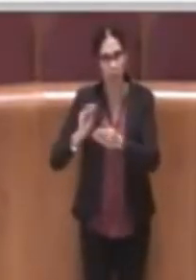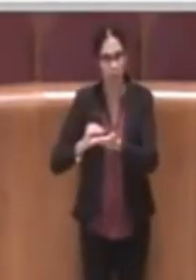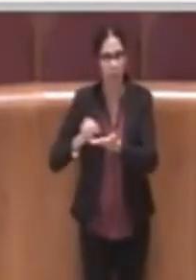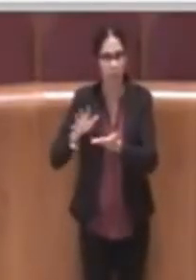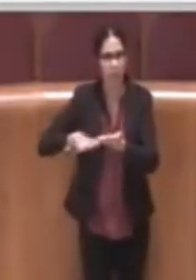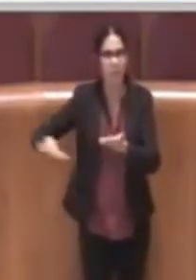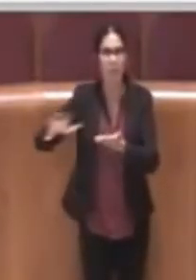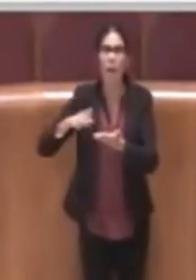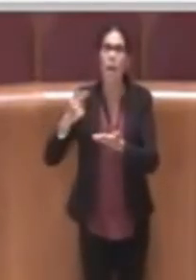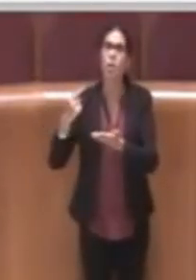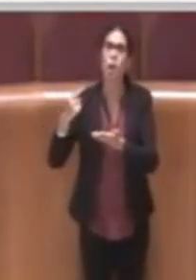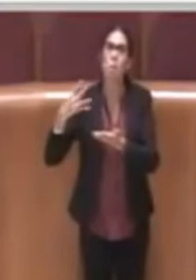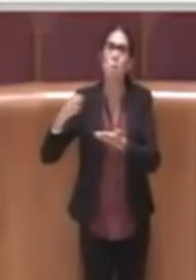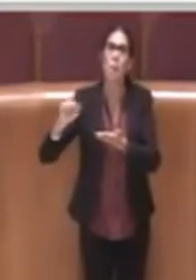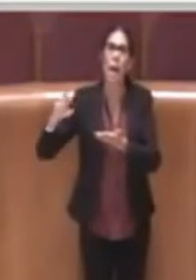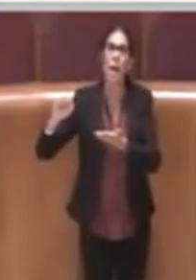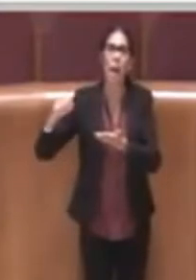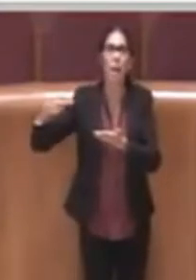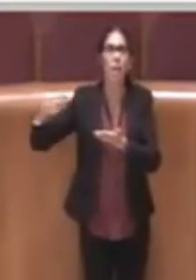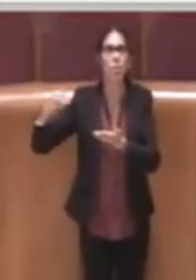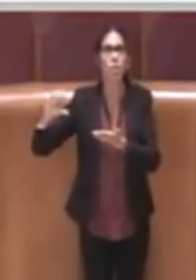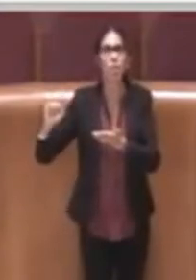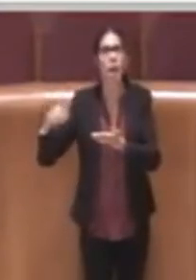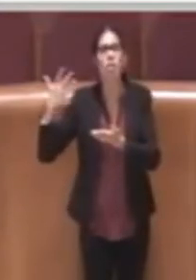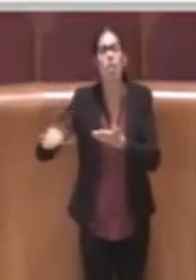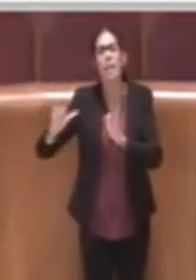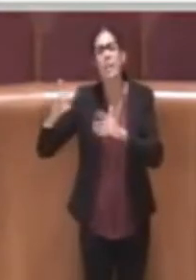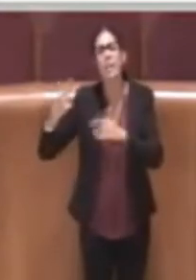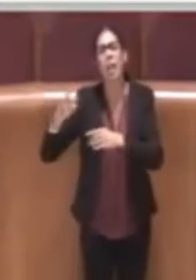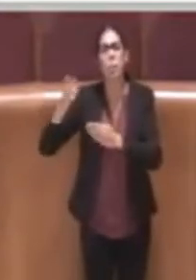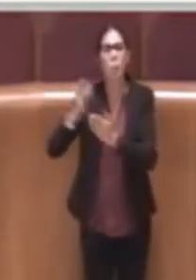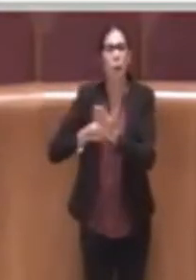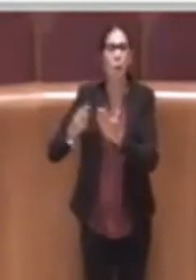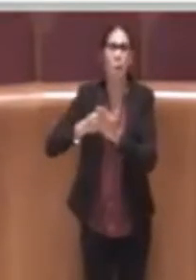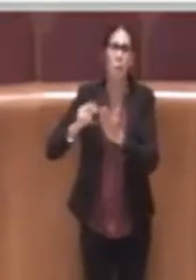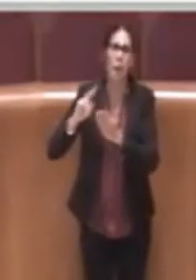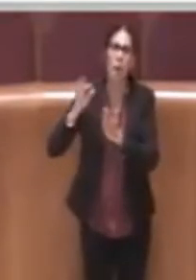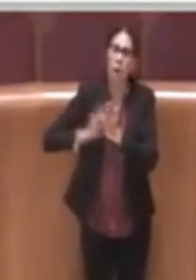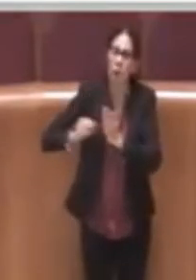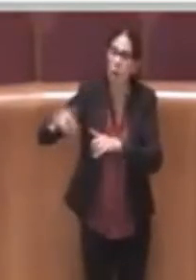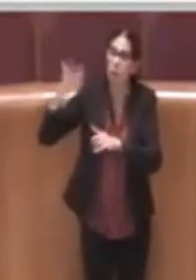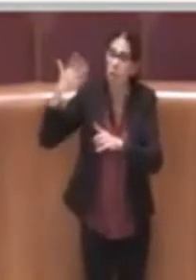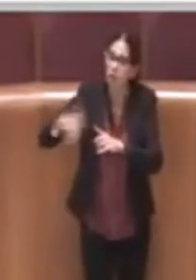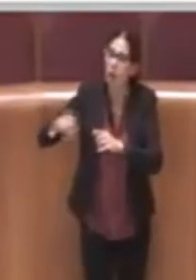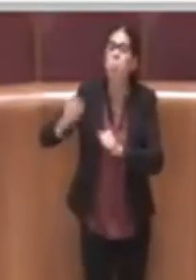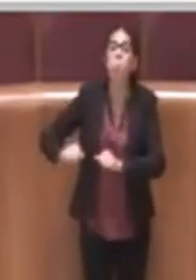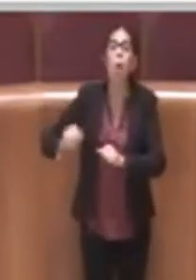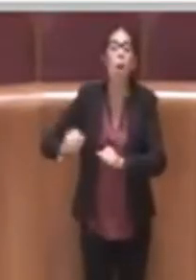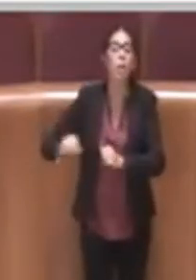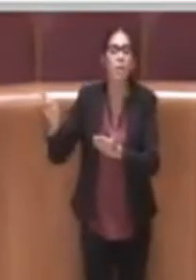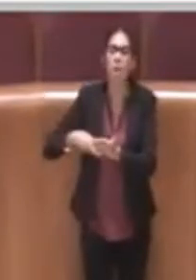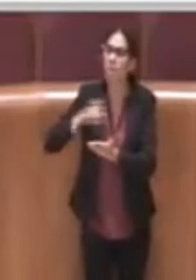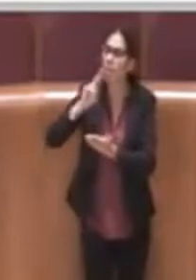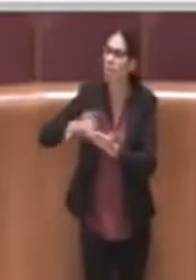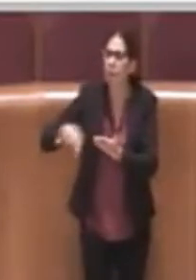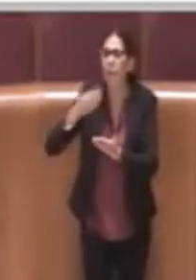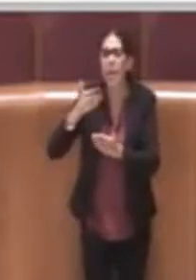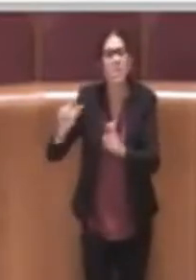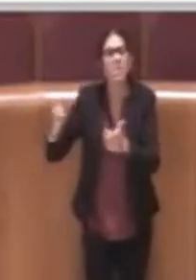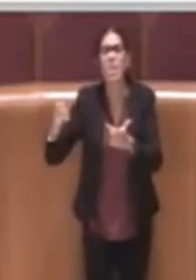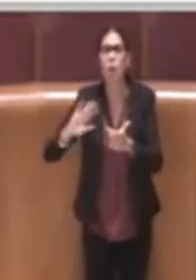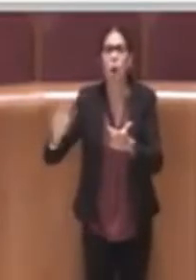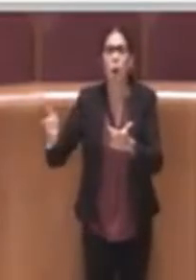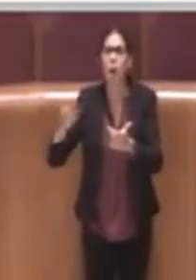dal precedente piano regolatore del 62 si potevano azzerare, annullare con un vincolo, con